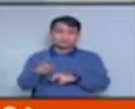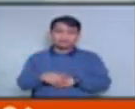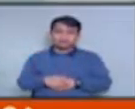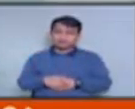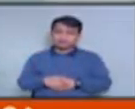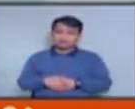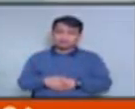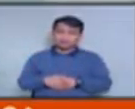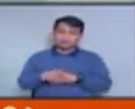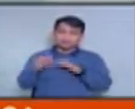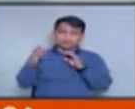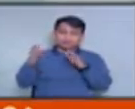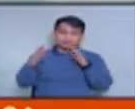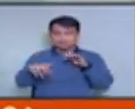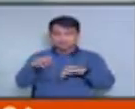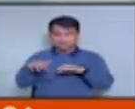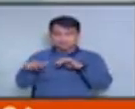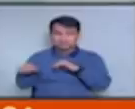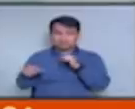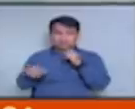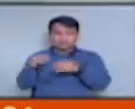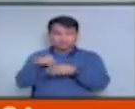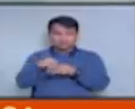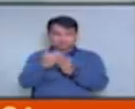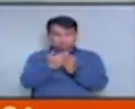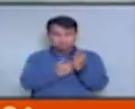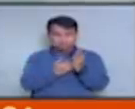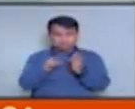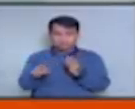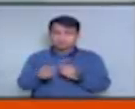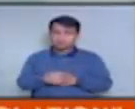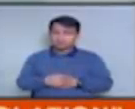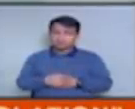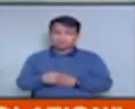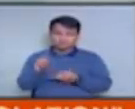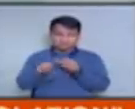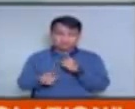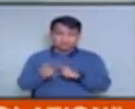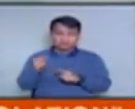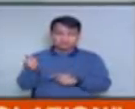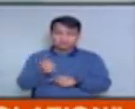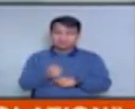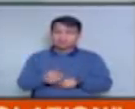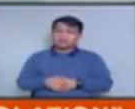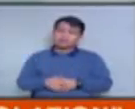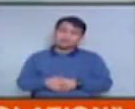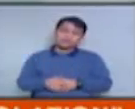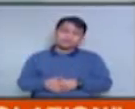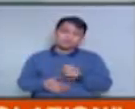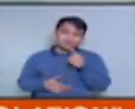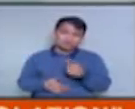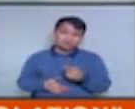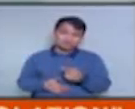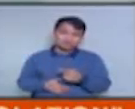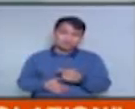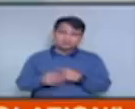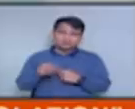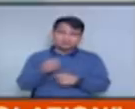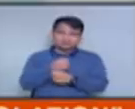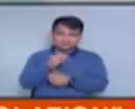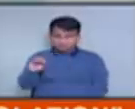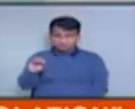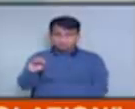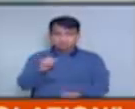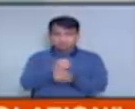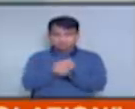po yung mga conversation nila po, mga video chat. Ano po halimbawa? Baka naman magkaibigan lang, ano? Hindi po. Kasi mahal ko ang tawagan nila, sir.